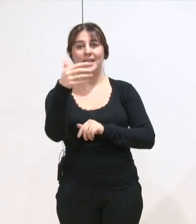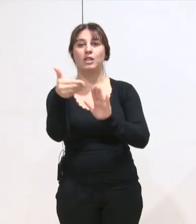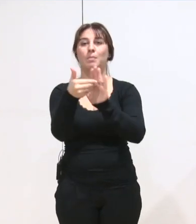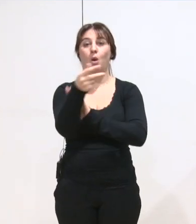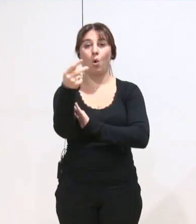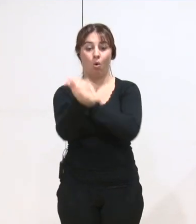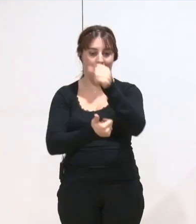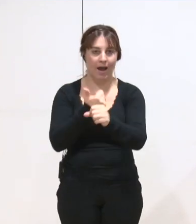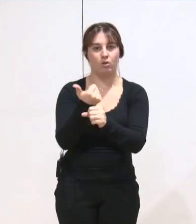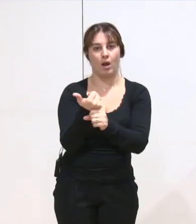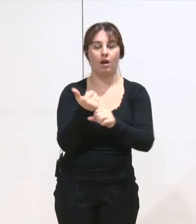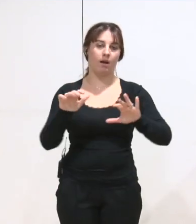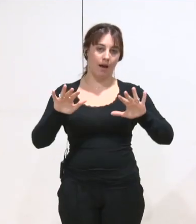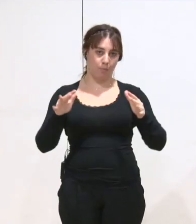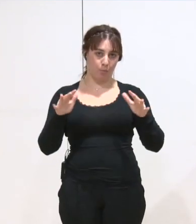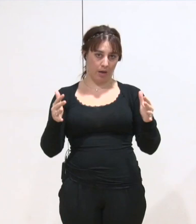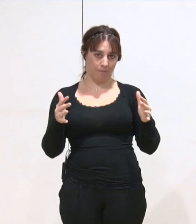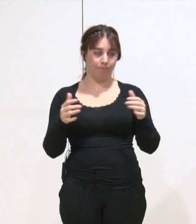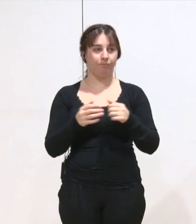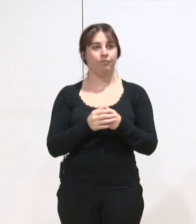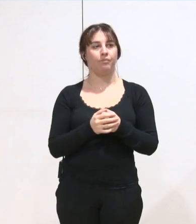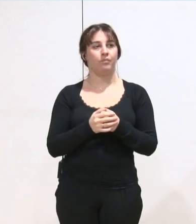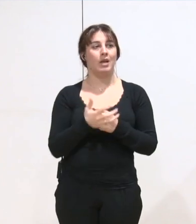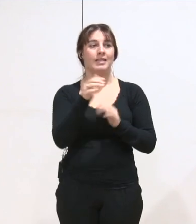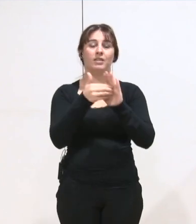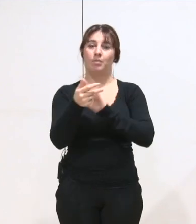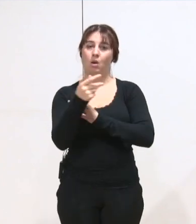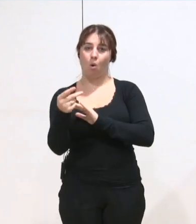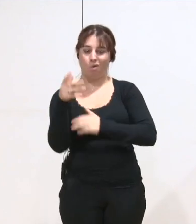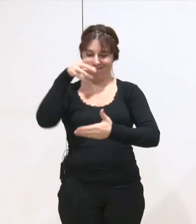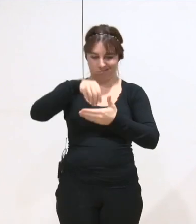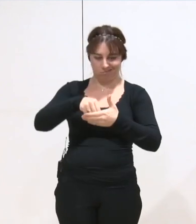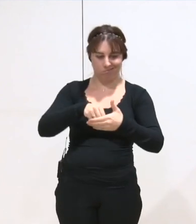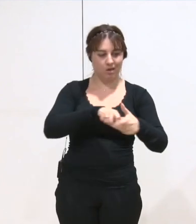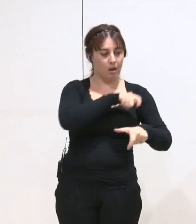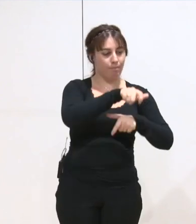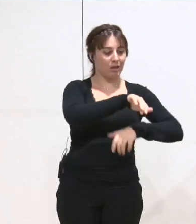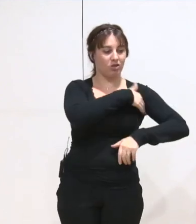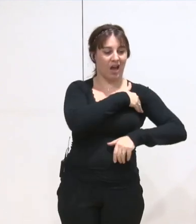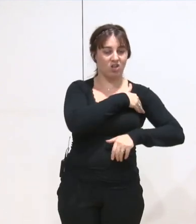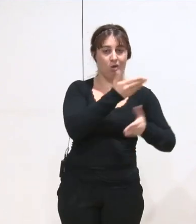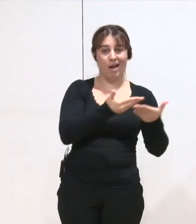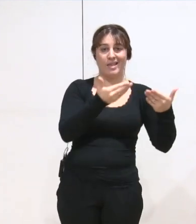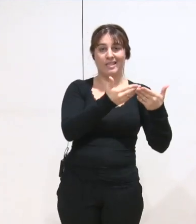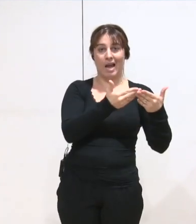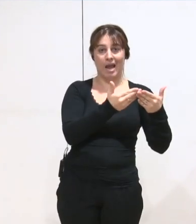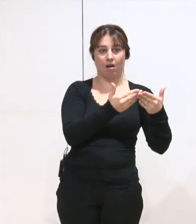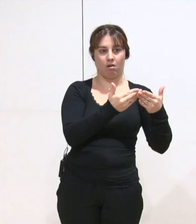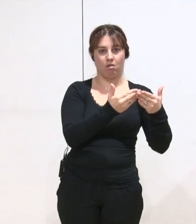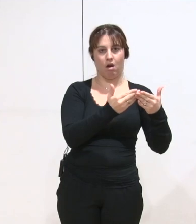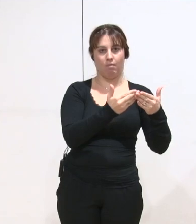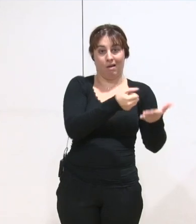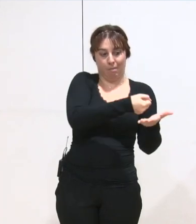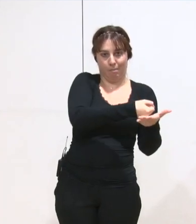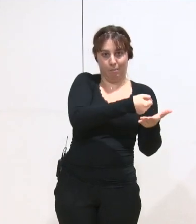annuels et permettra de prendre en compte les agents ayant des faibles rémunérations avec une prise en compte qui s'étale au